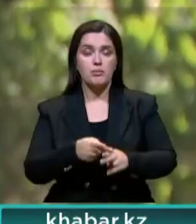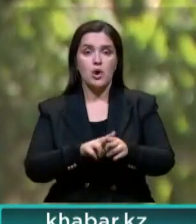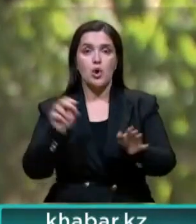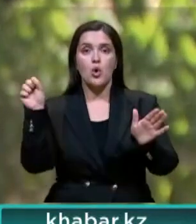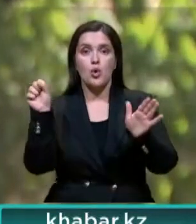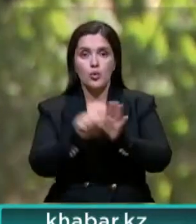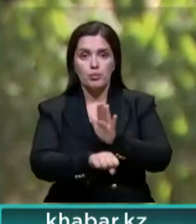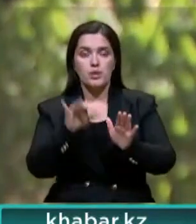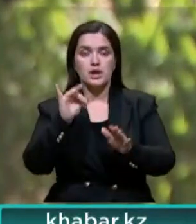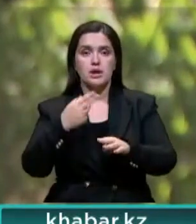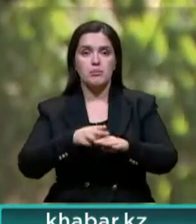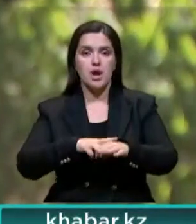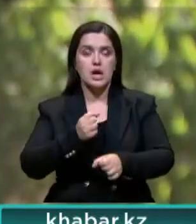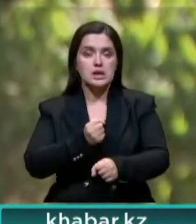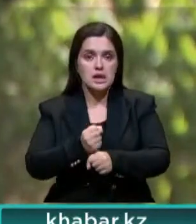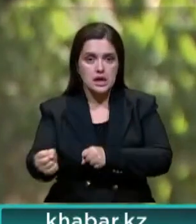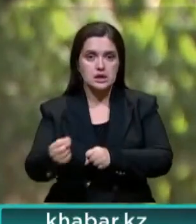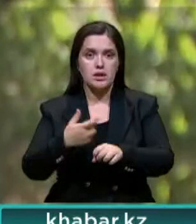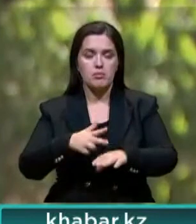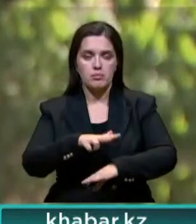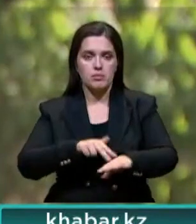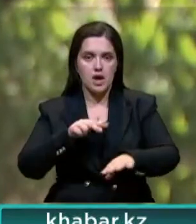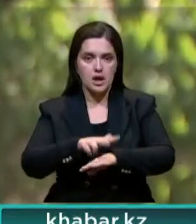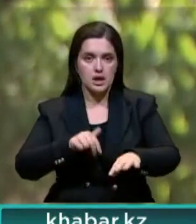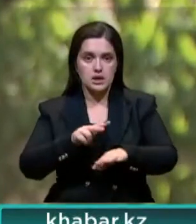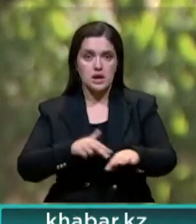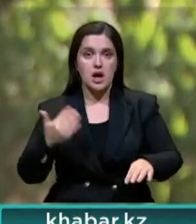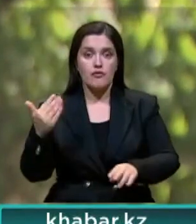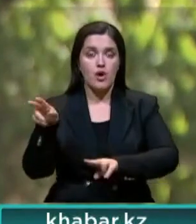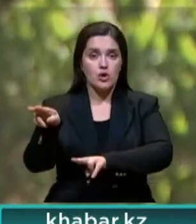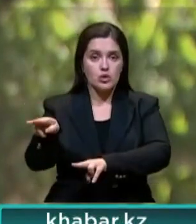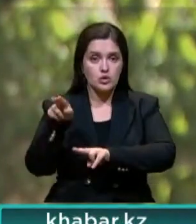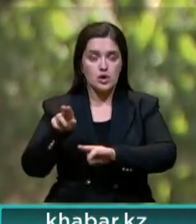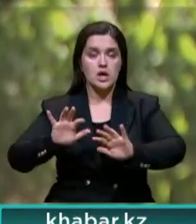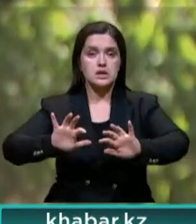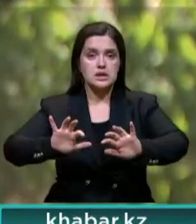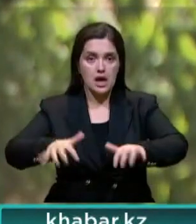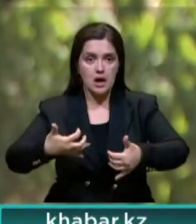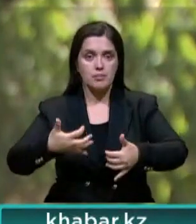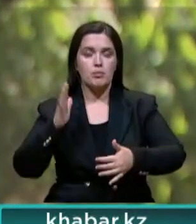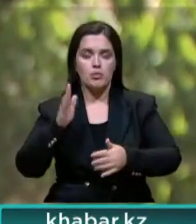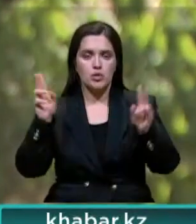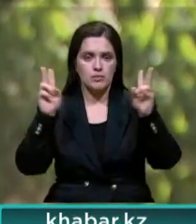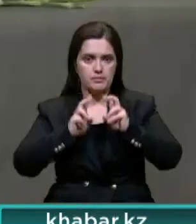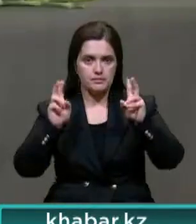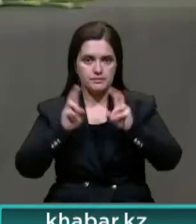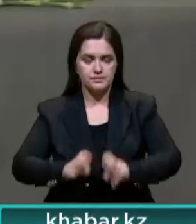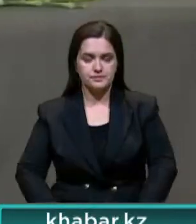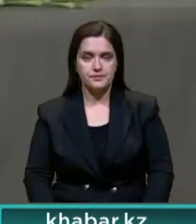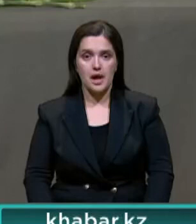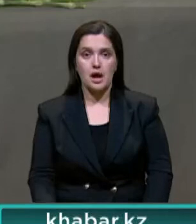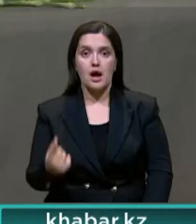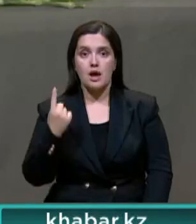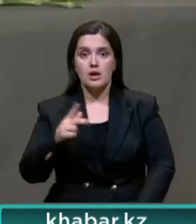и применение насилия в отношении представителей власти. А его охотничье ружье изъято и назначена экспертиза. У одного